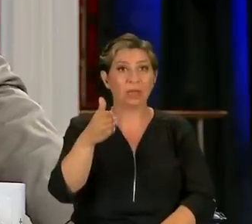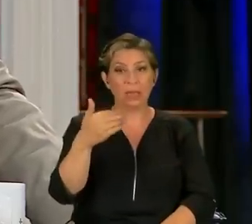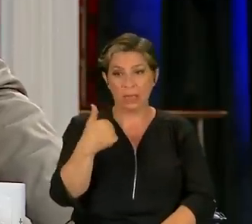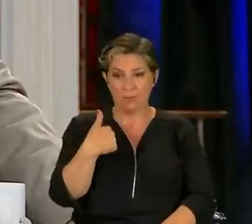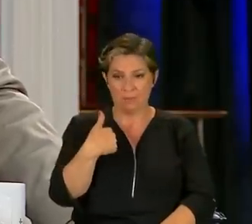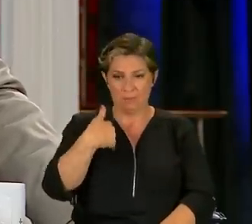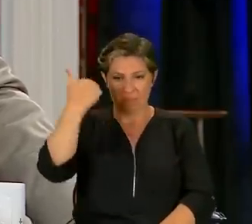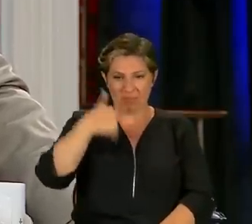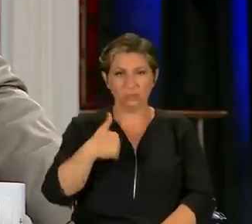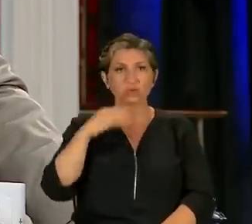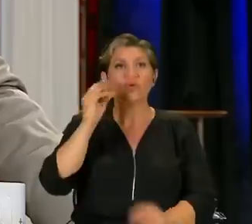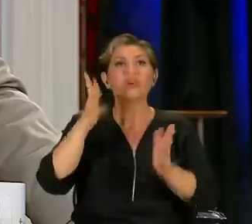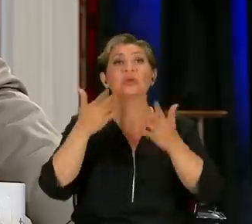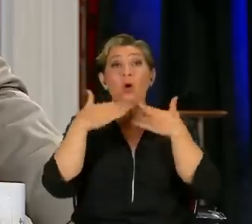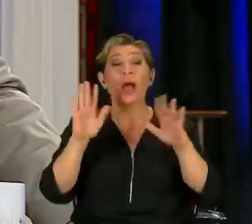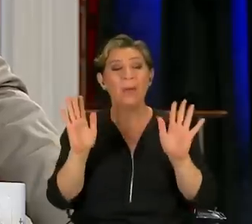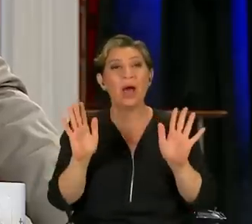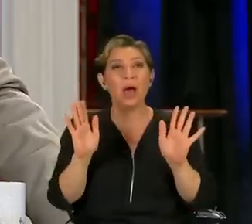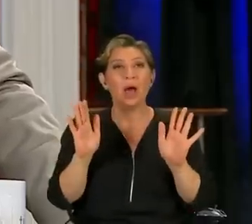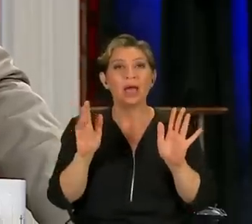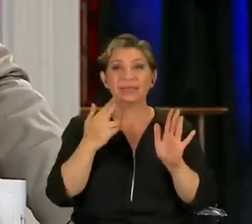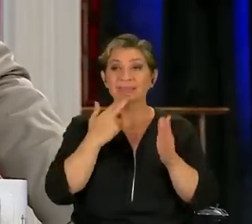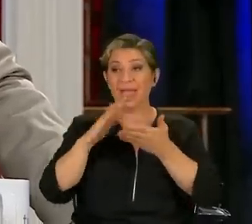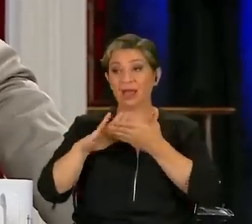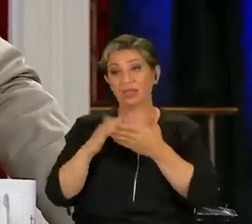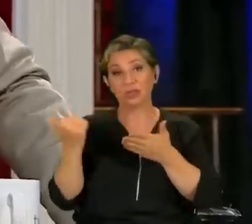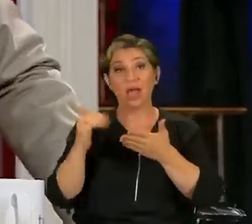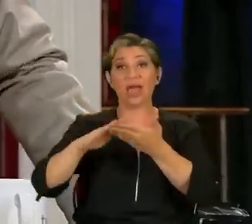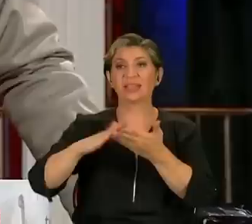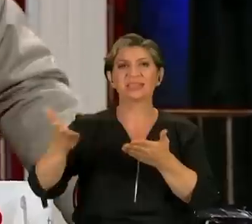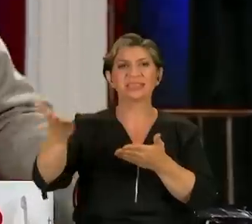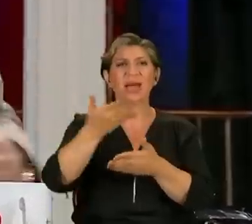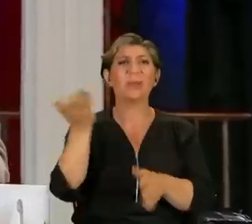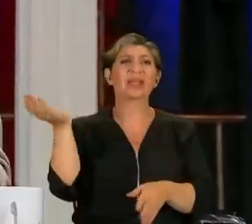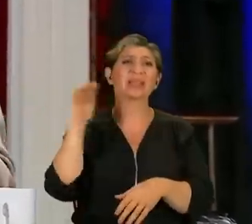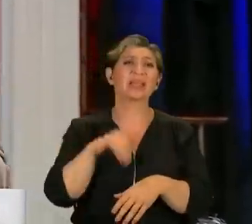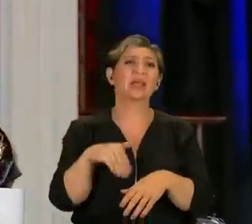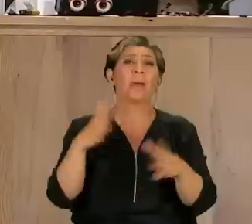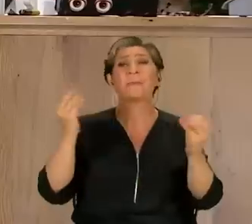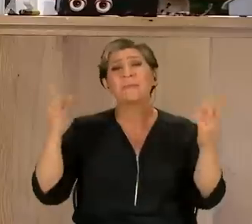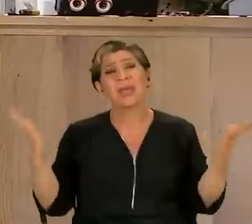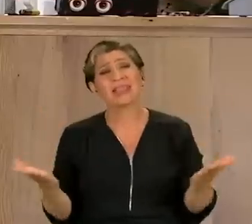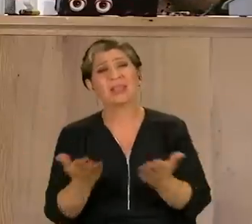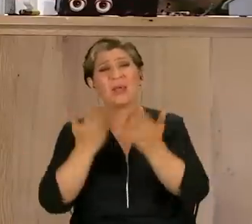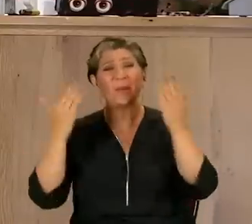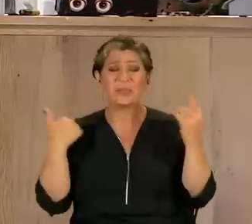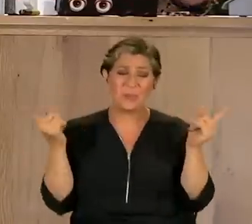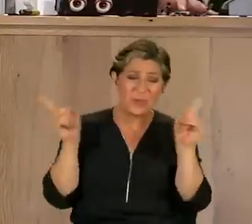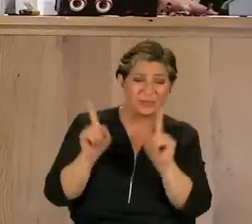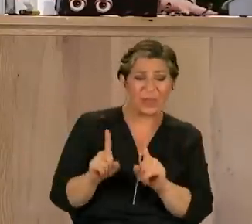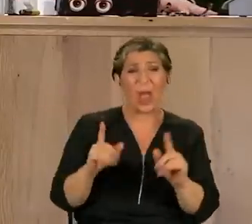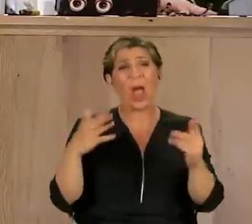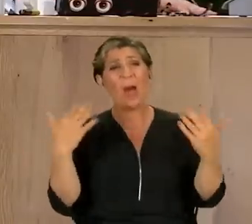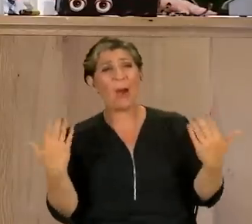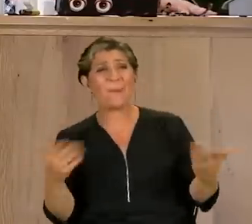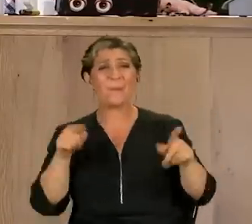Böyle benim çok fazla yok da işte kız arkadaşımın arkadaşı aman geliyorlar bir met ediyorlar bizle buluşuyorlar diyor